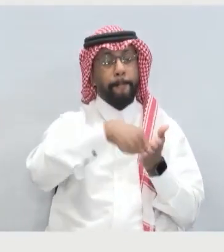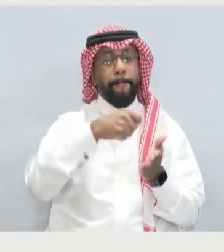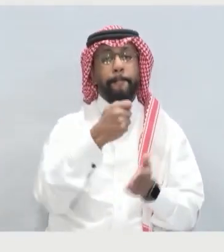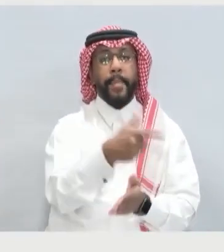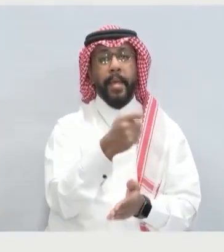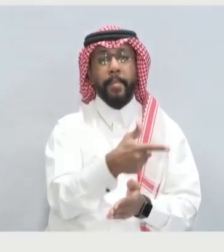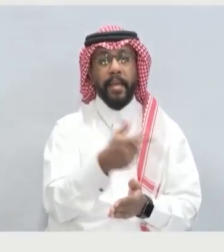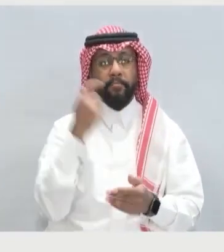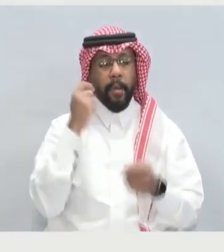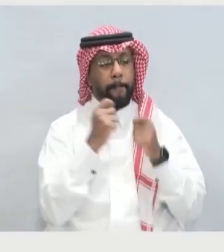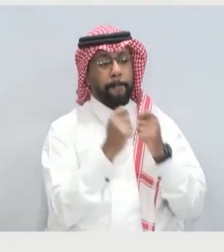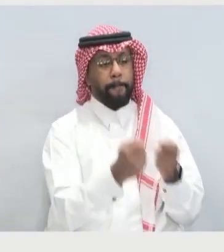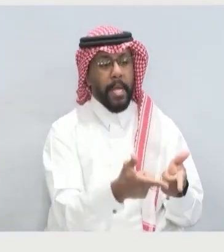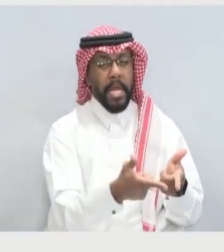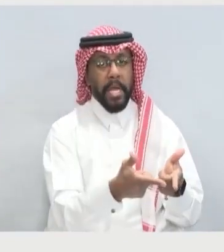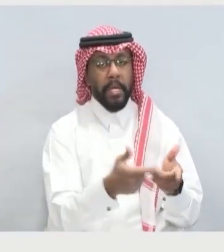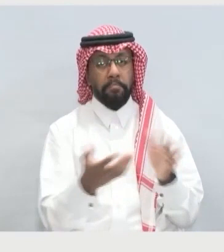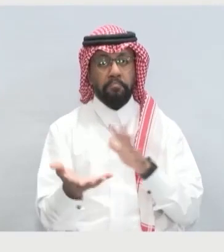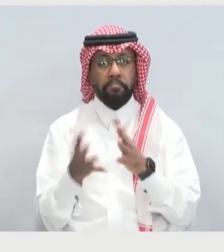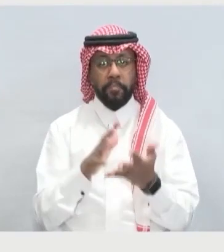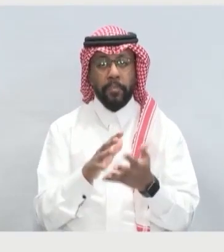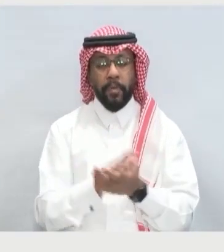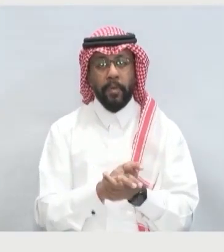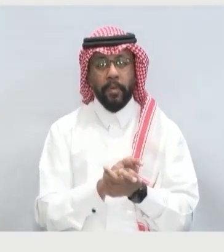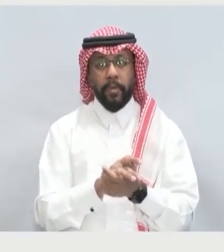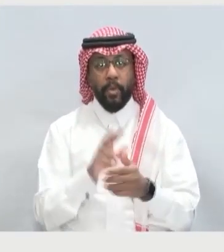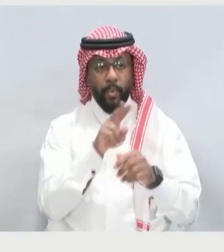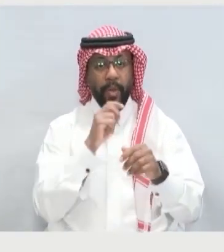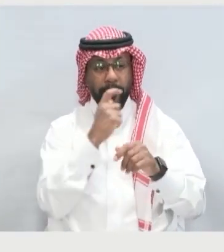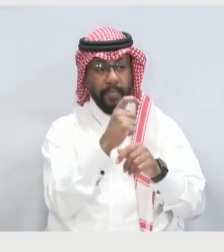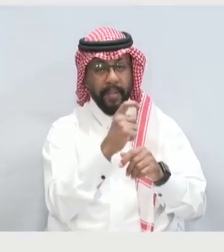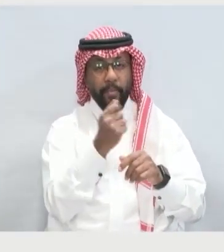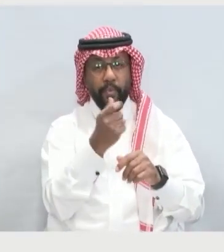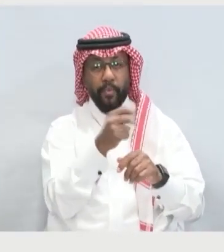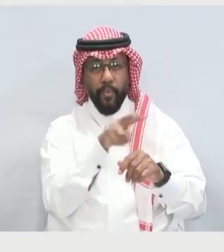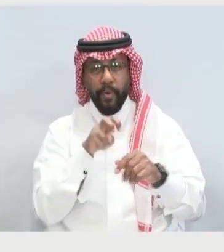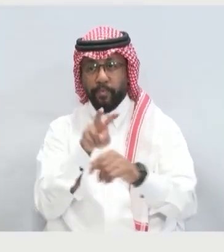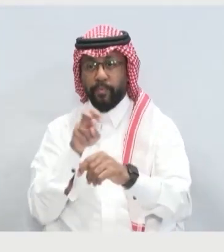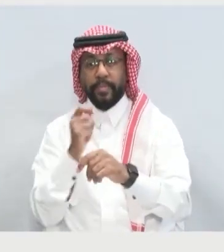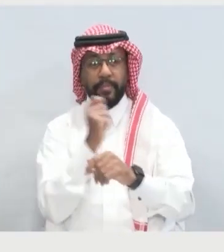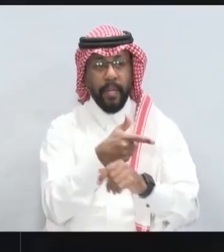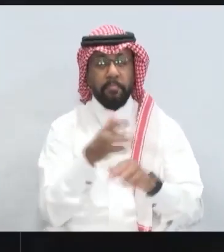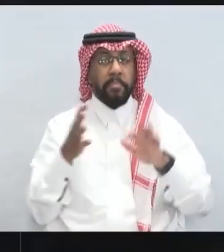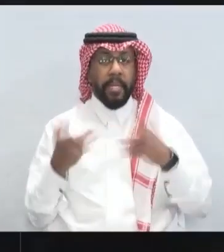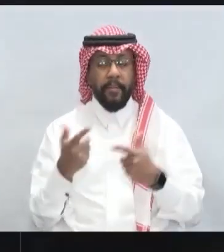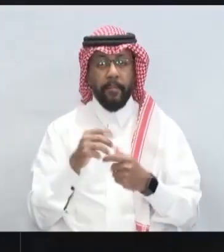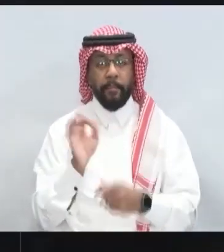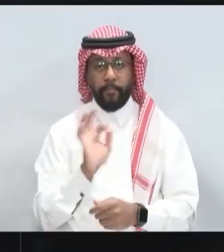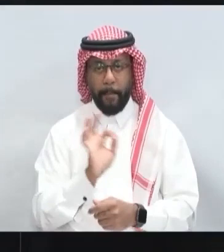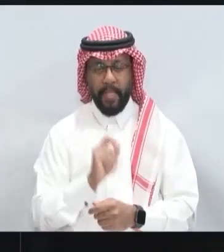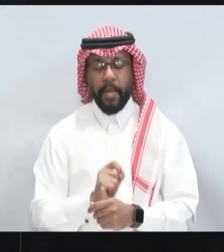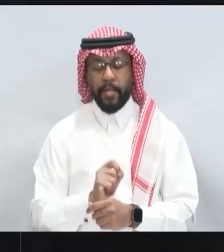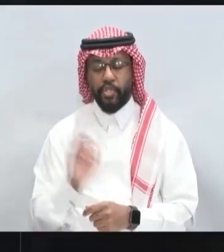المخزون فتتلقى الشركه اما ذم مدينه او مدفوعات نقديه لو افترضنا ان شركه بدات